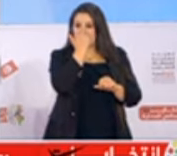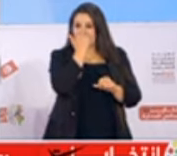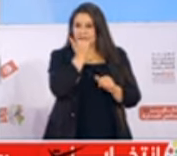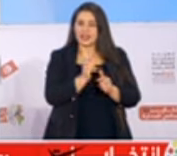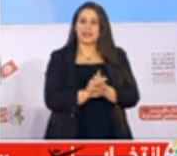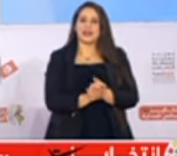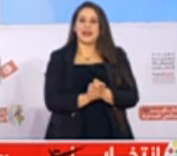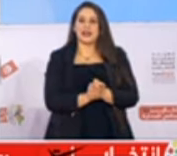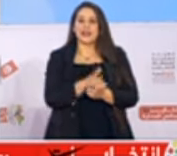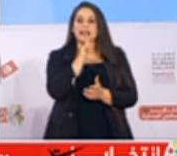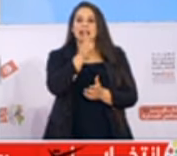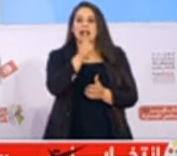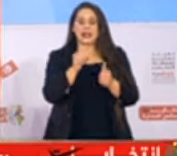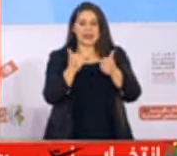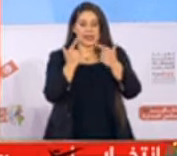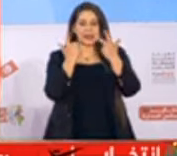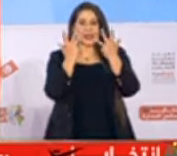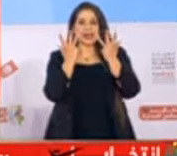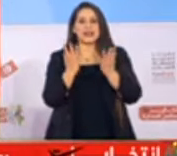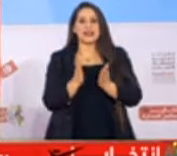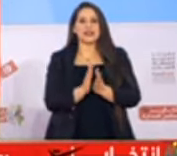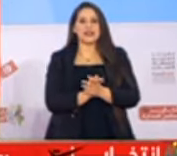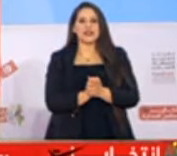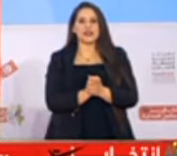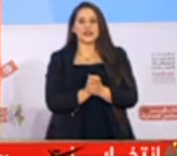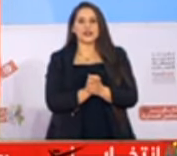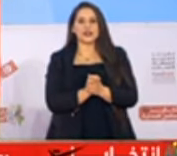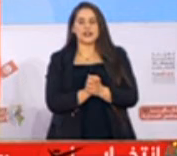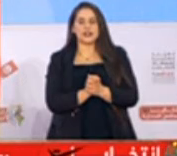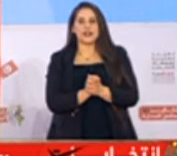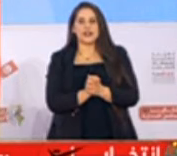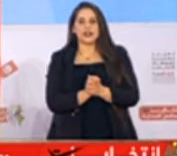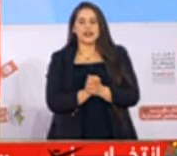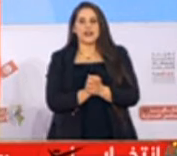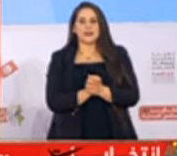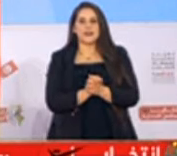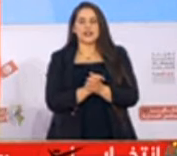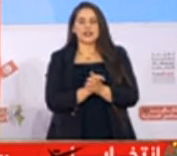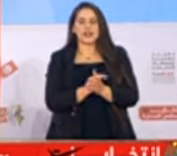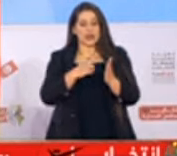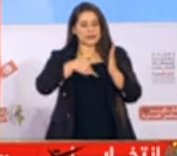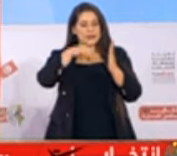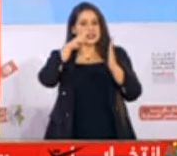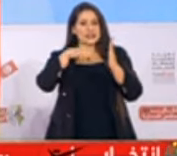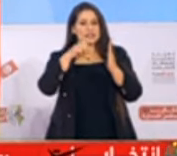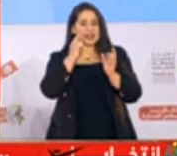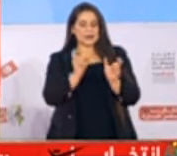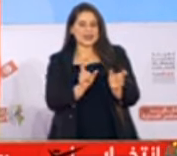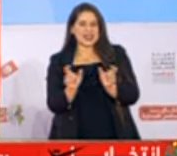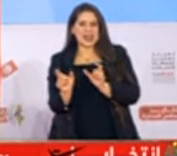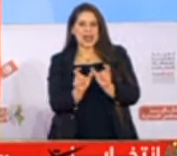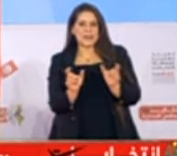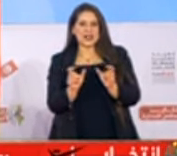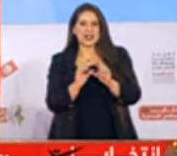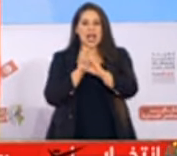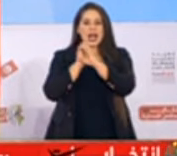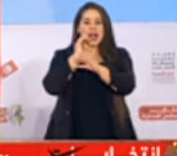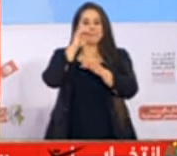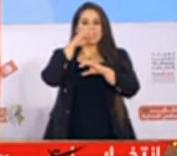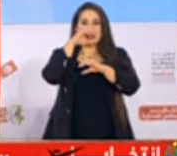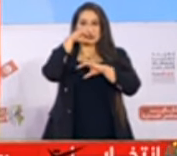معناها الإعلان عن النتائج باش نترقبوا وصول التقارير باش جينا من أعوان رقابة الحملة اللي